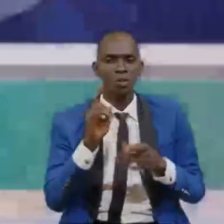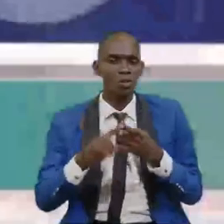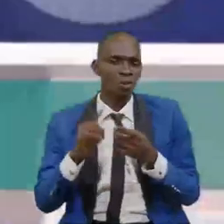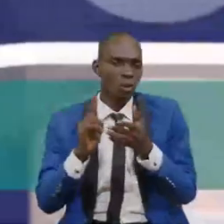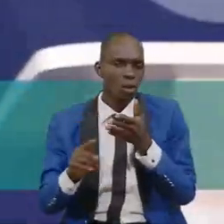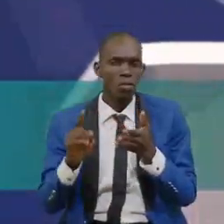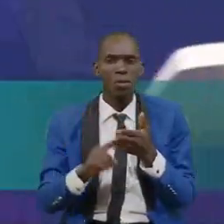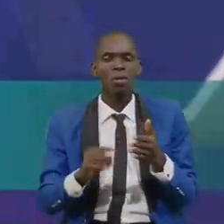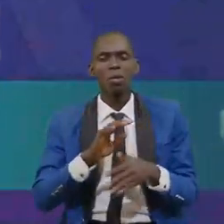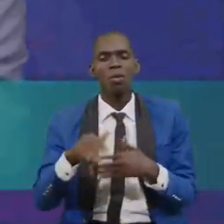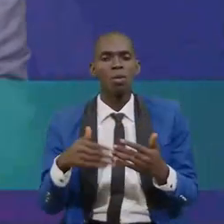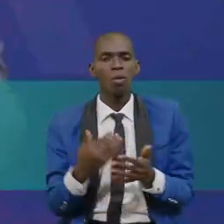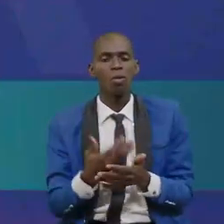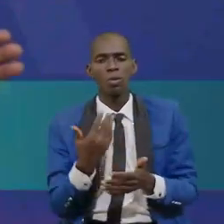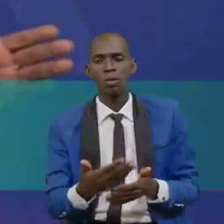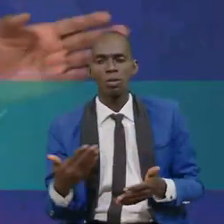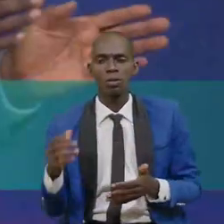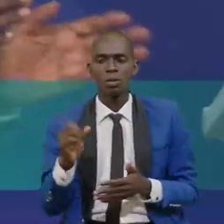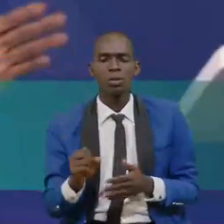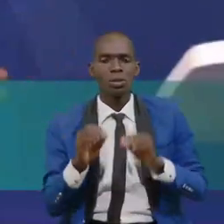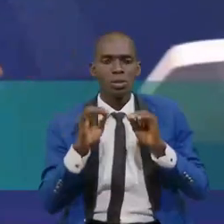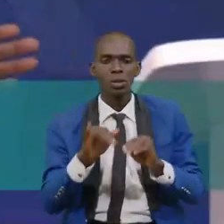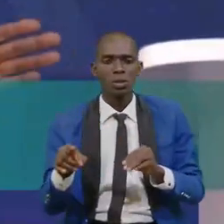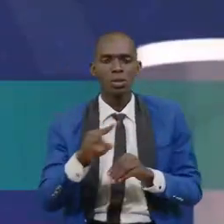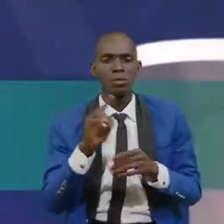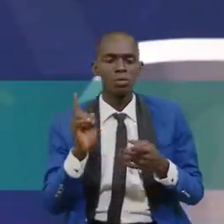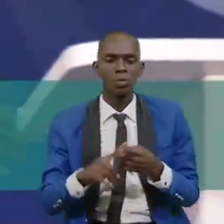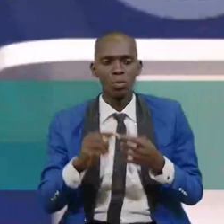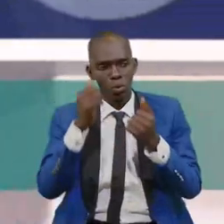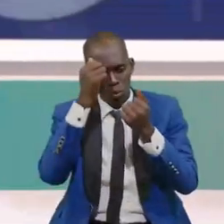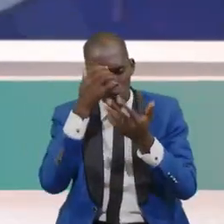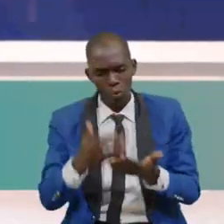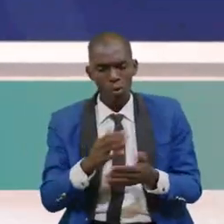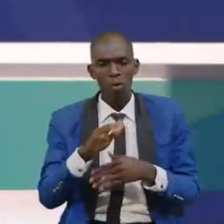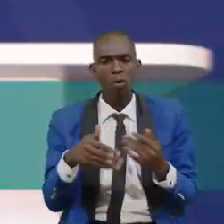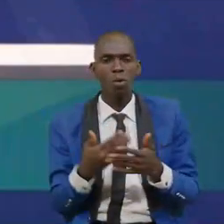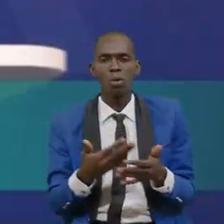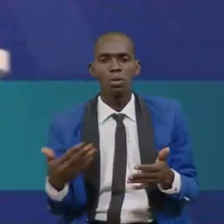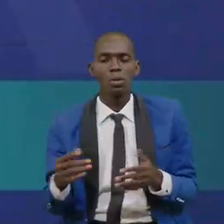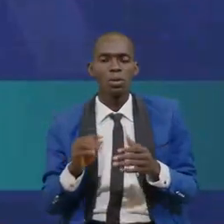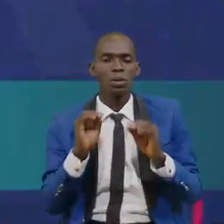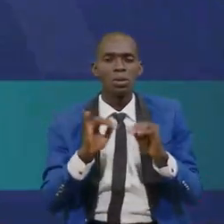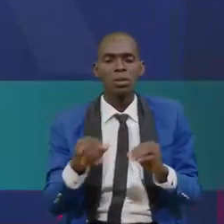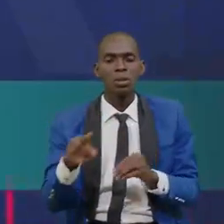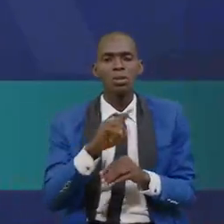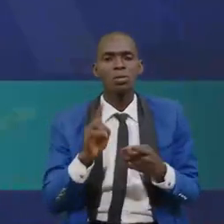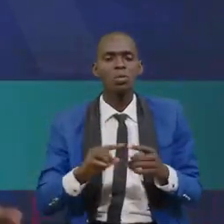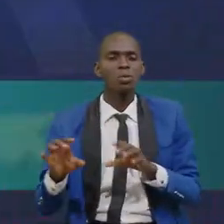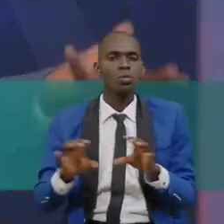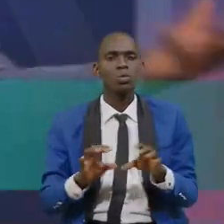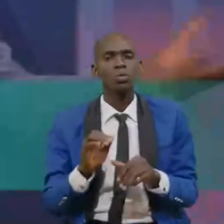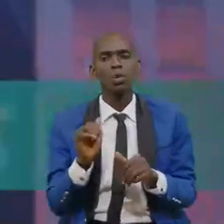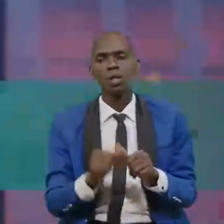observer tout ce que enseignez-leur à observer, à obéir, enseignez-leur à faire. Tout ce